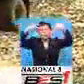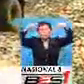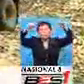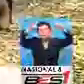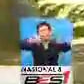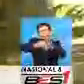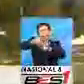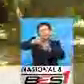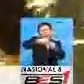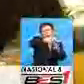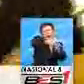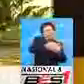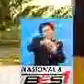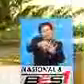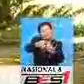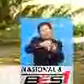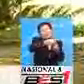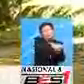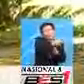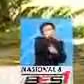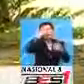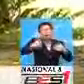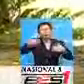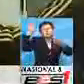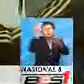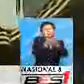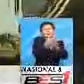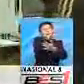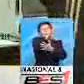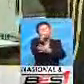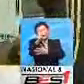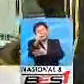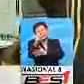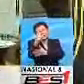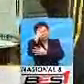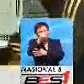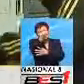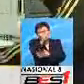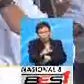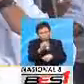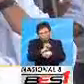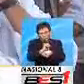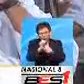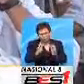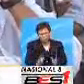menangguhkan pembayaran yang dikatakan Ada yang mencecah r5000 bagi seorang